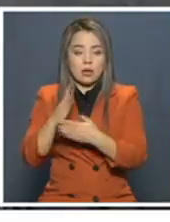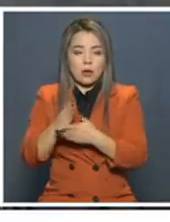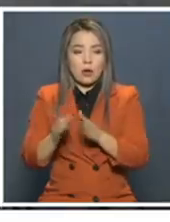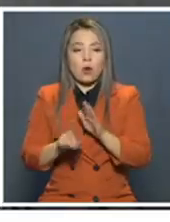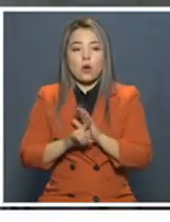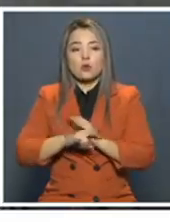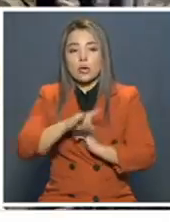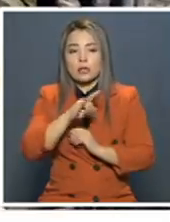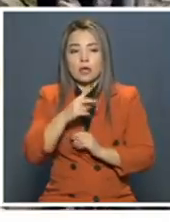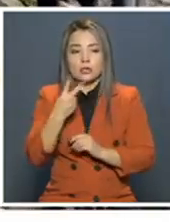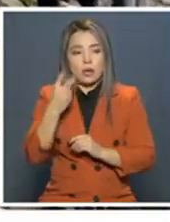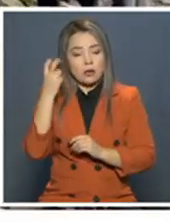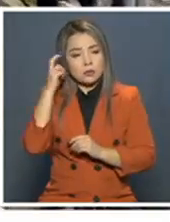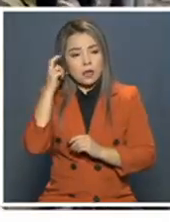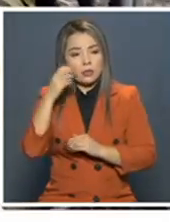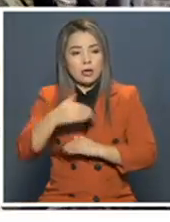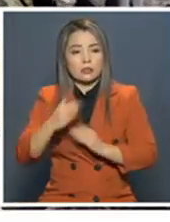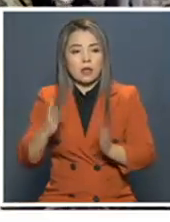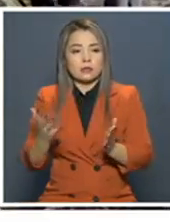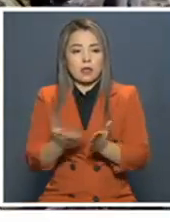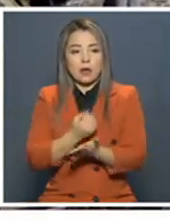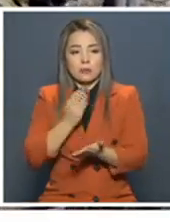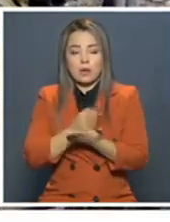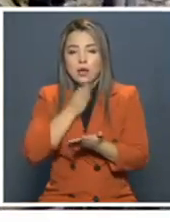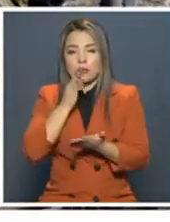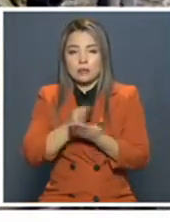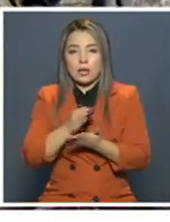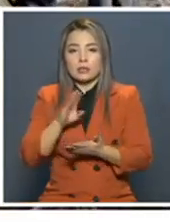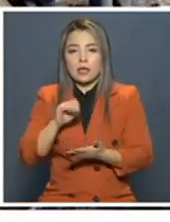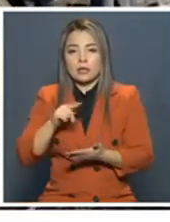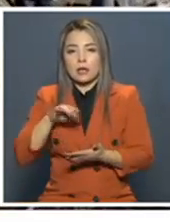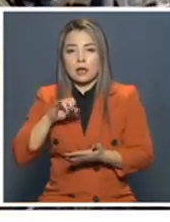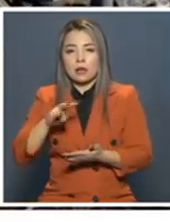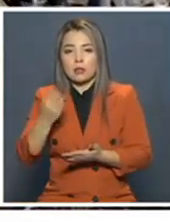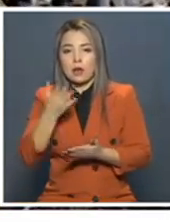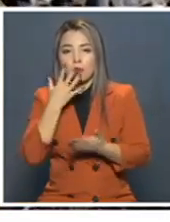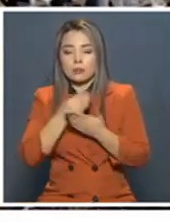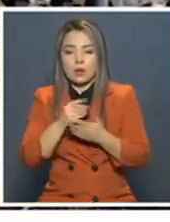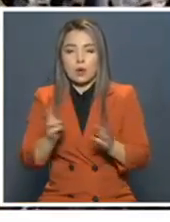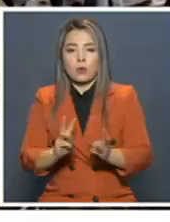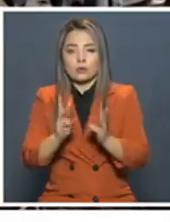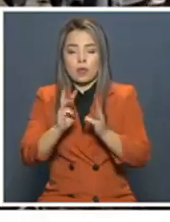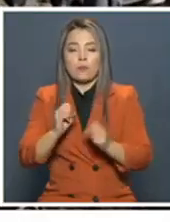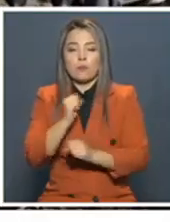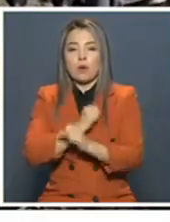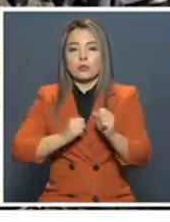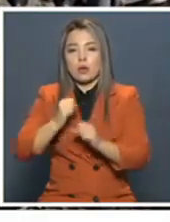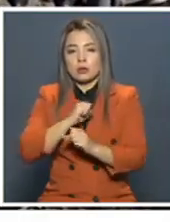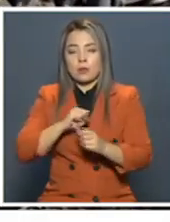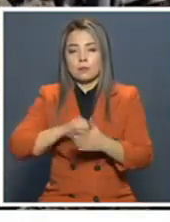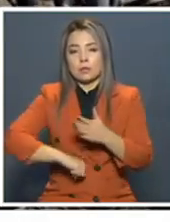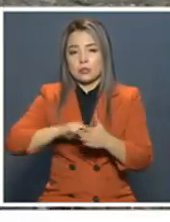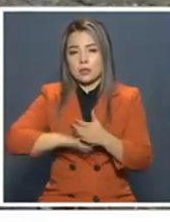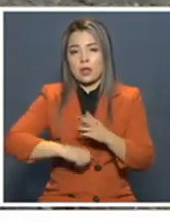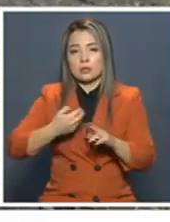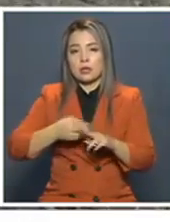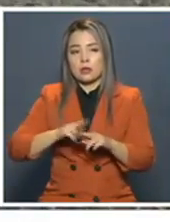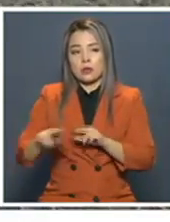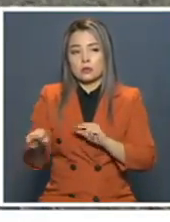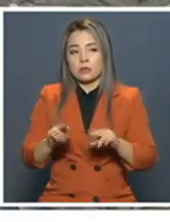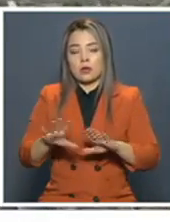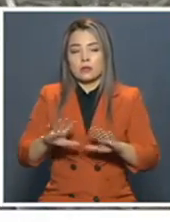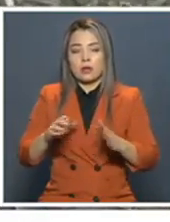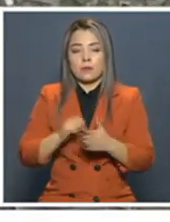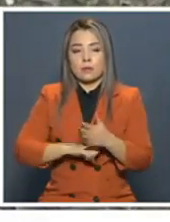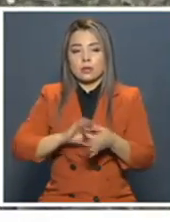екі қара жәшігі де табылды. Болжам бойынша Тегеранан Киевке аттанған лайнер моторы өртеніп апатқа ұшырады. Дегенмен